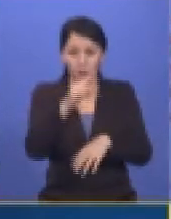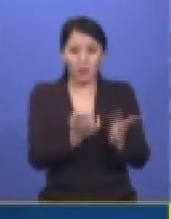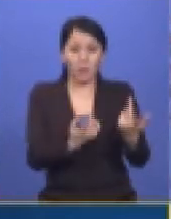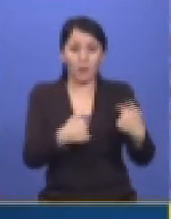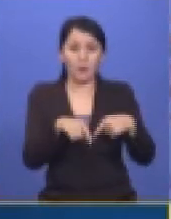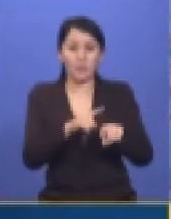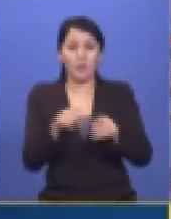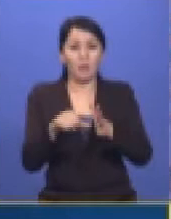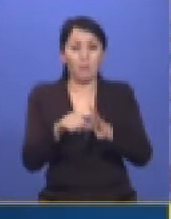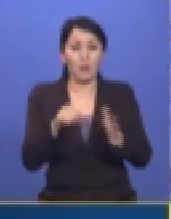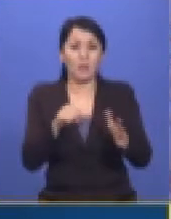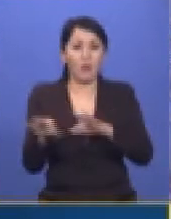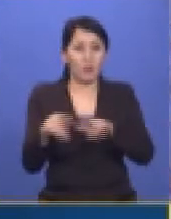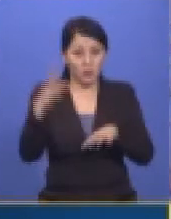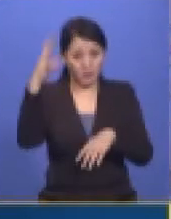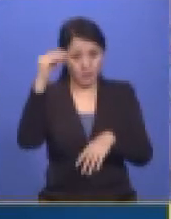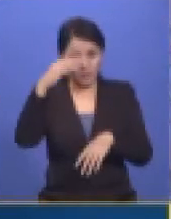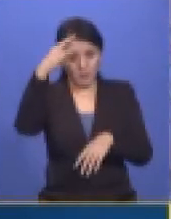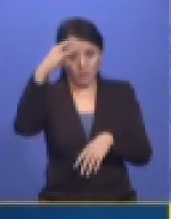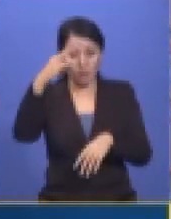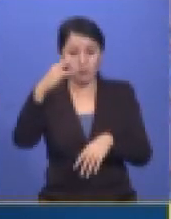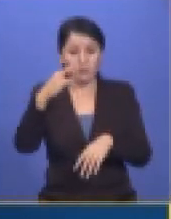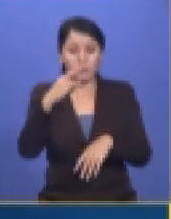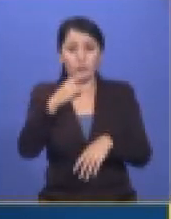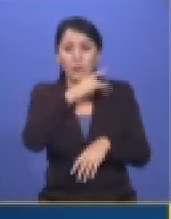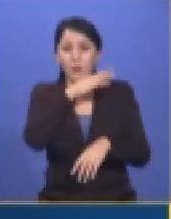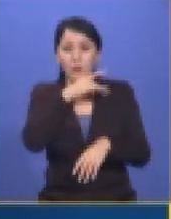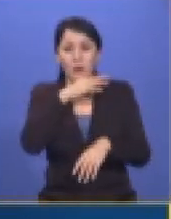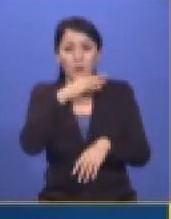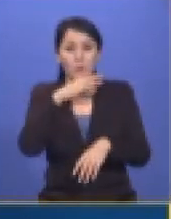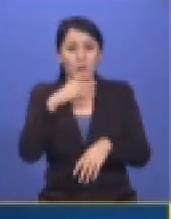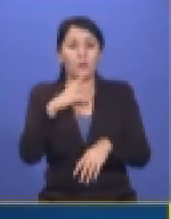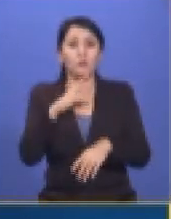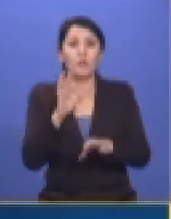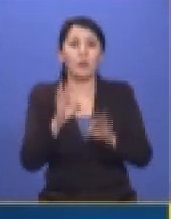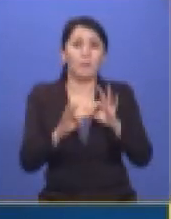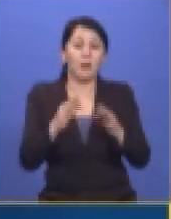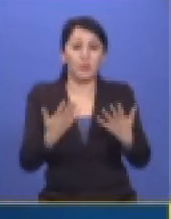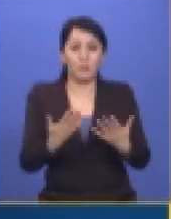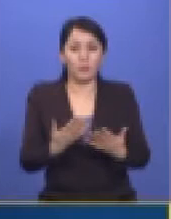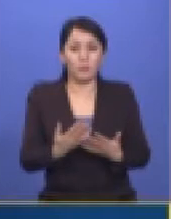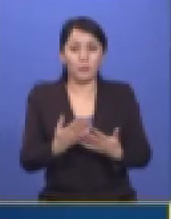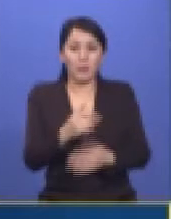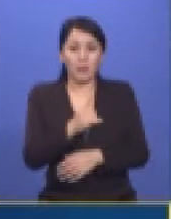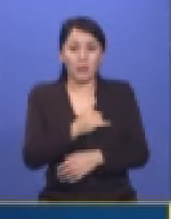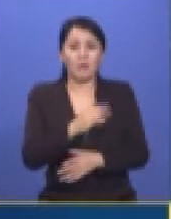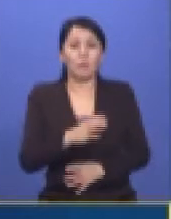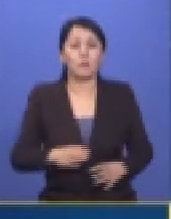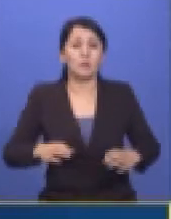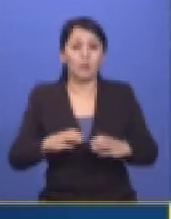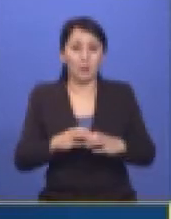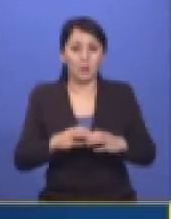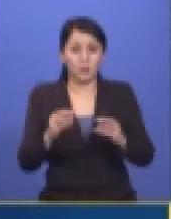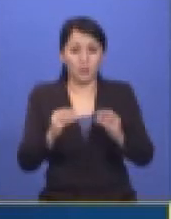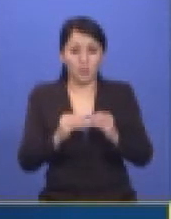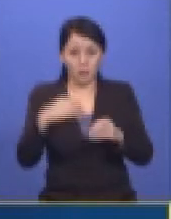ұйымдастырылған жиынға қатысушылардың пікірінше қазіргі таңда елімізде қой үстінде бозторғай жұмыртқалаған заман орнаған. Айта кетейік, этномәдени бірлестіктер 10